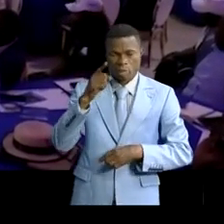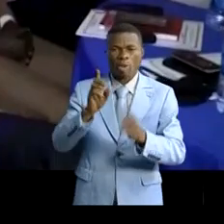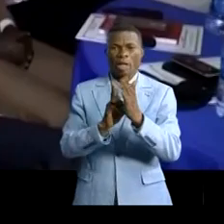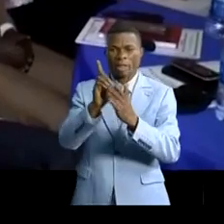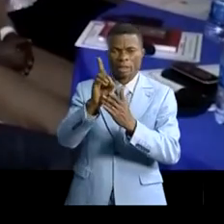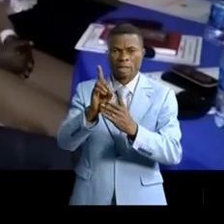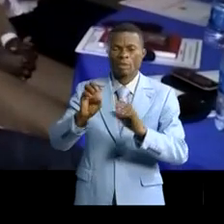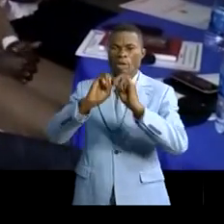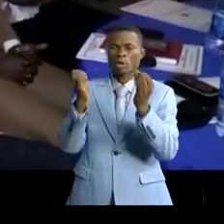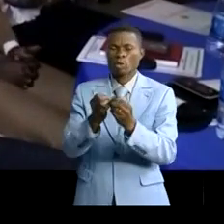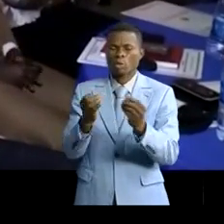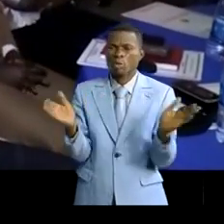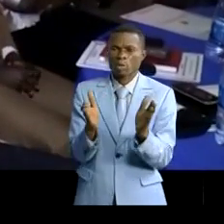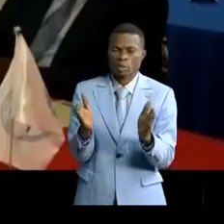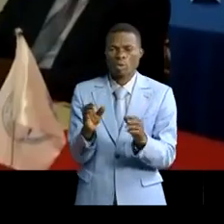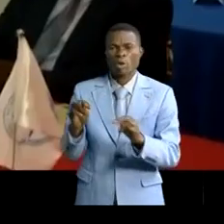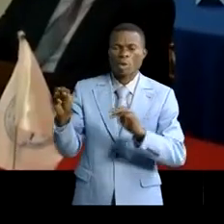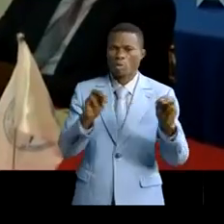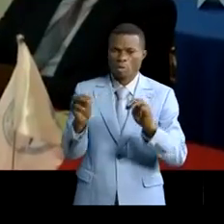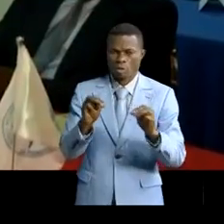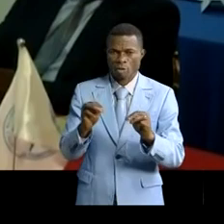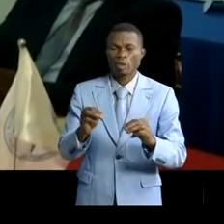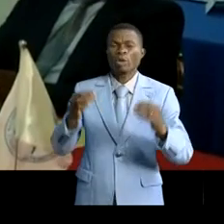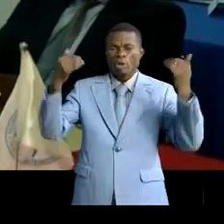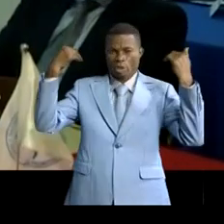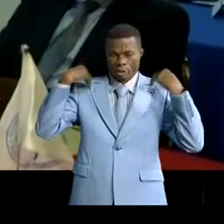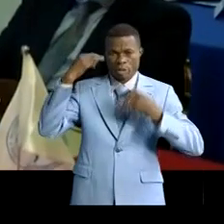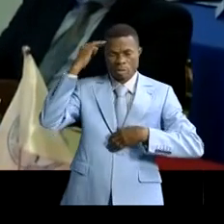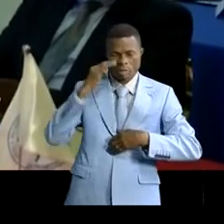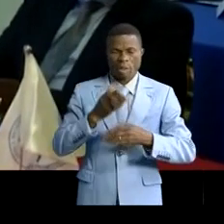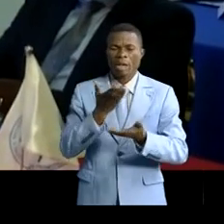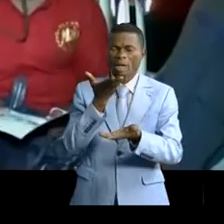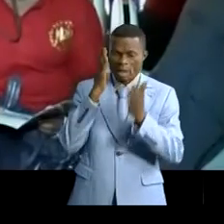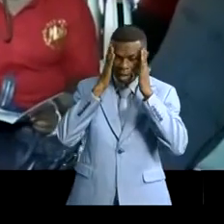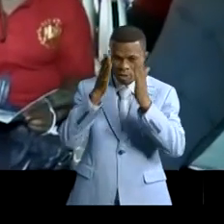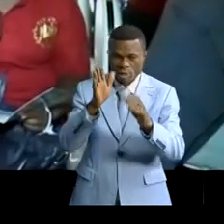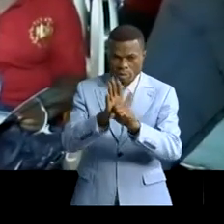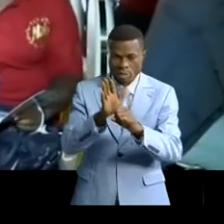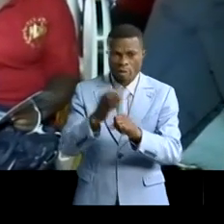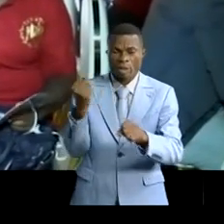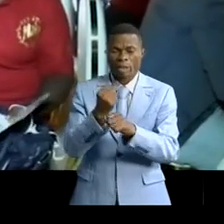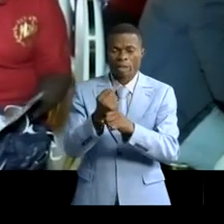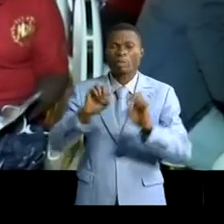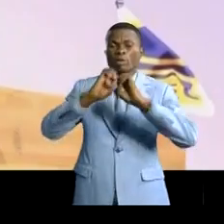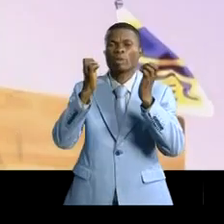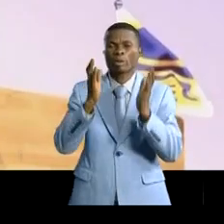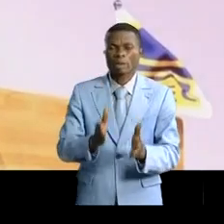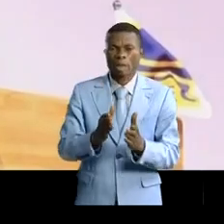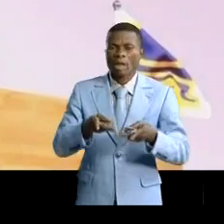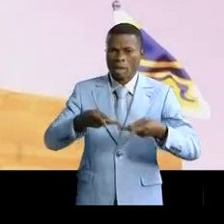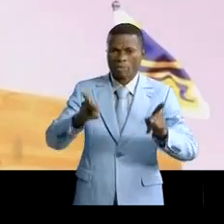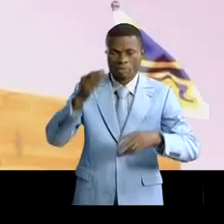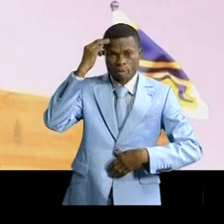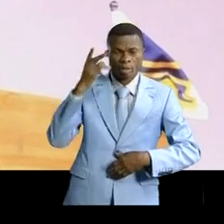de la classe moyenne. L'exécutif provincial, qui accorde également une attention particulière à l'entrepreneuriat, a par le biais du